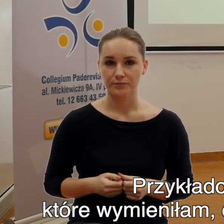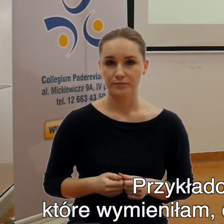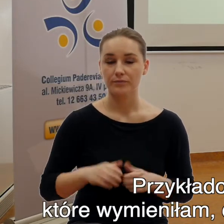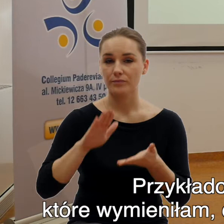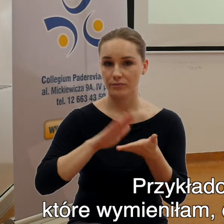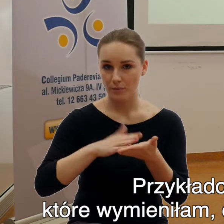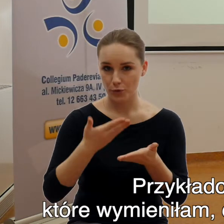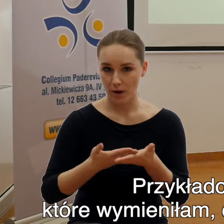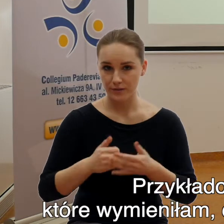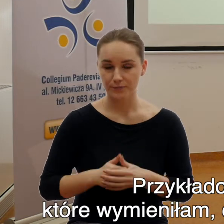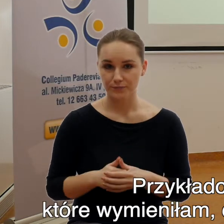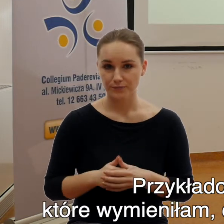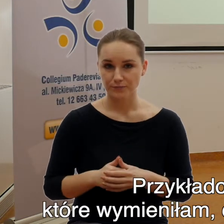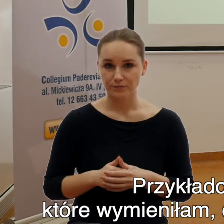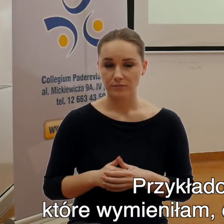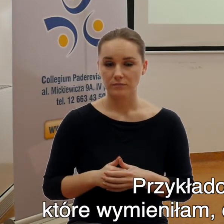elementów, które wymieniłam,